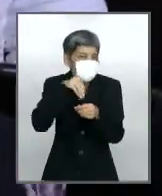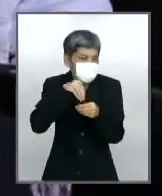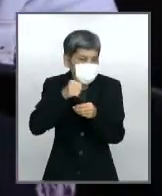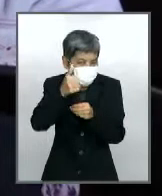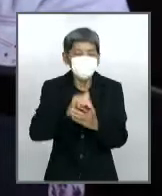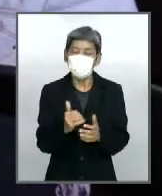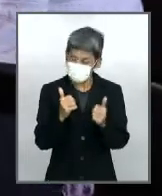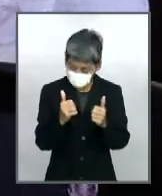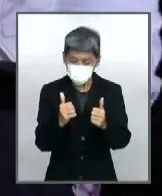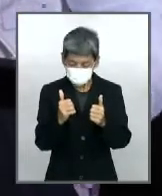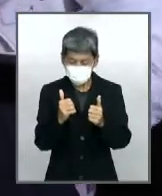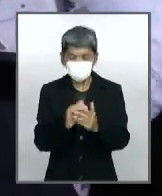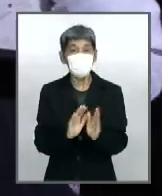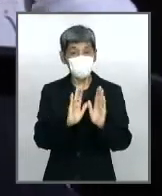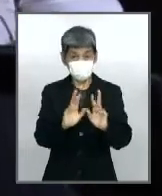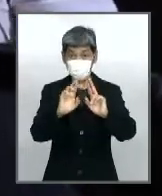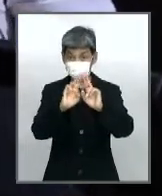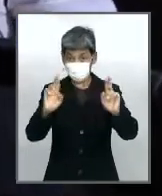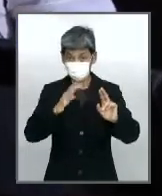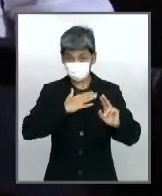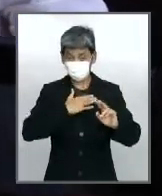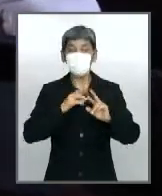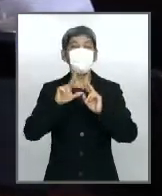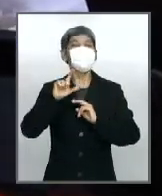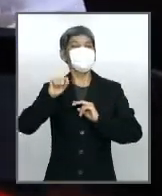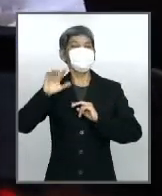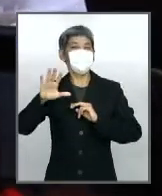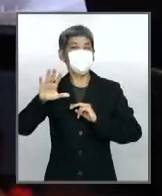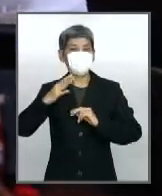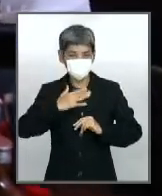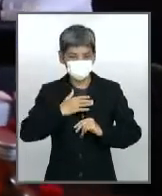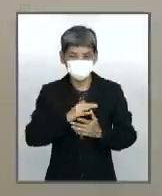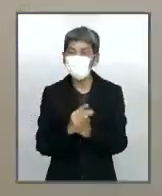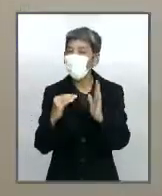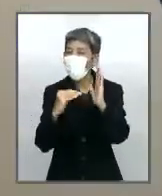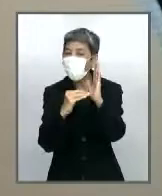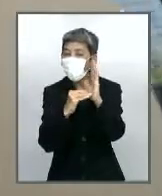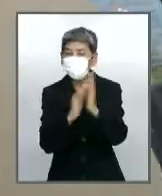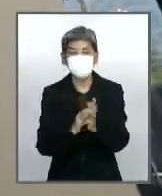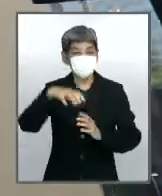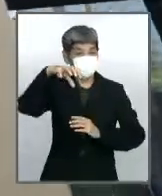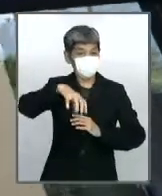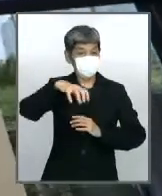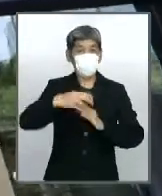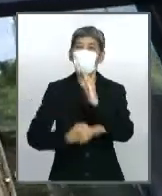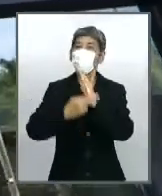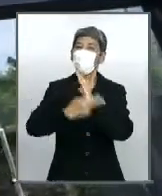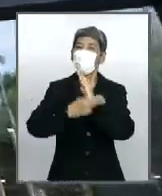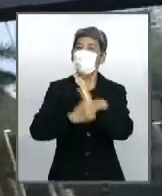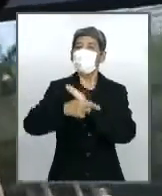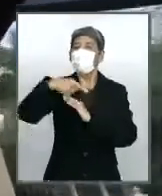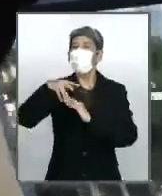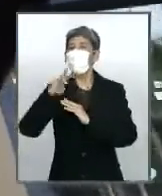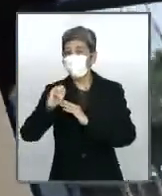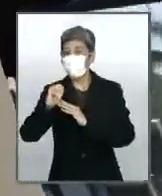ได้เลยครับก็ฝากร้านนะครับก็ร้าน25 degree กรุงเทพนะครับตั้งอยู่ที่โรงแรม